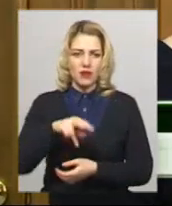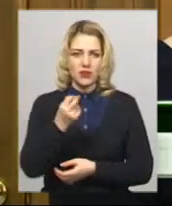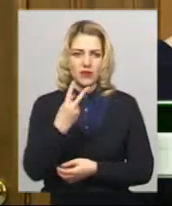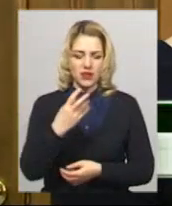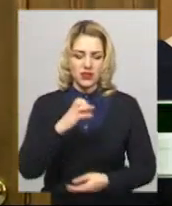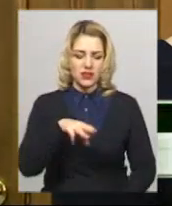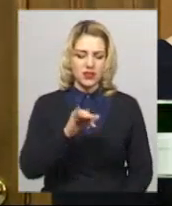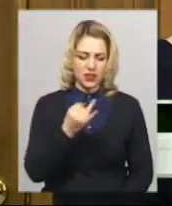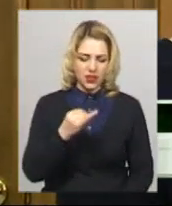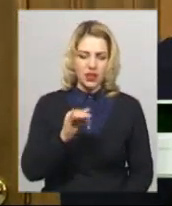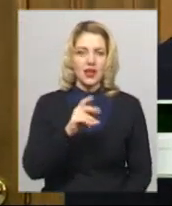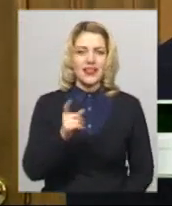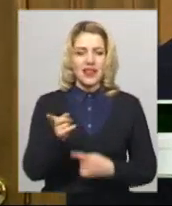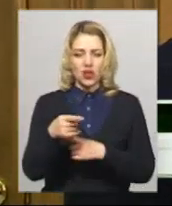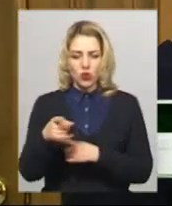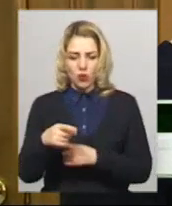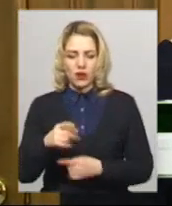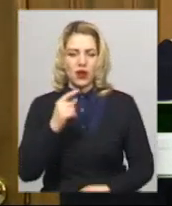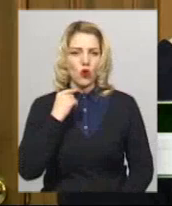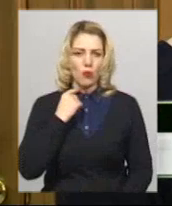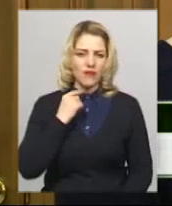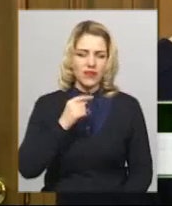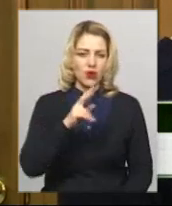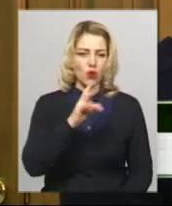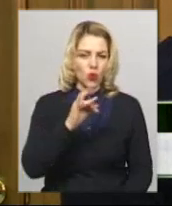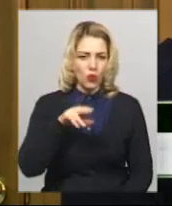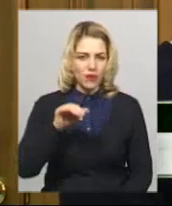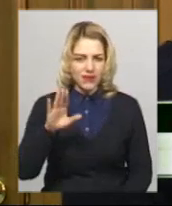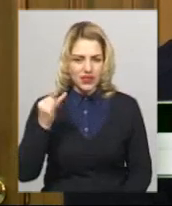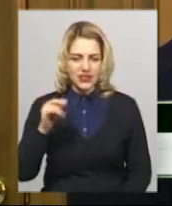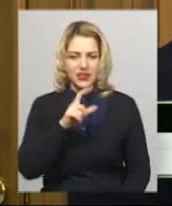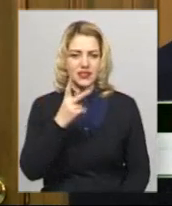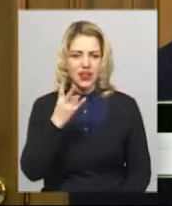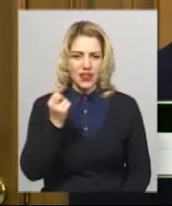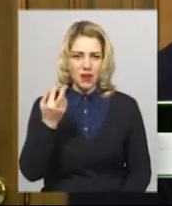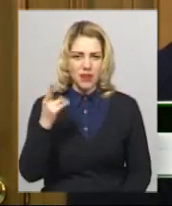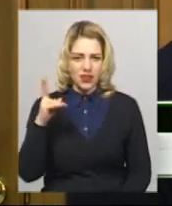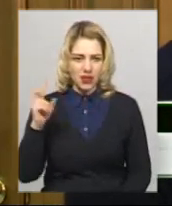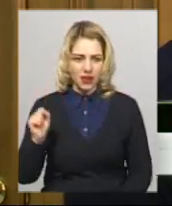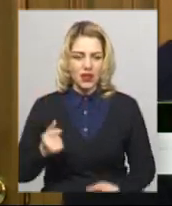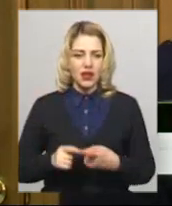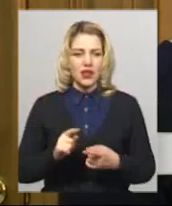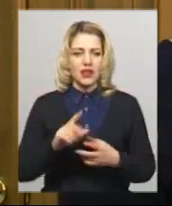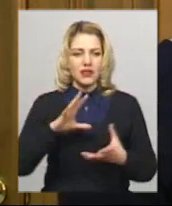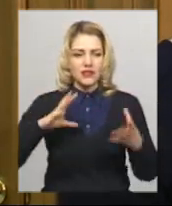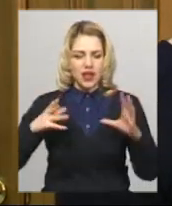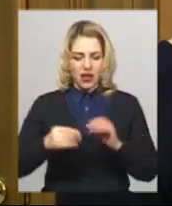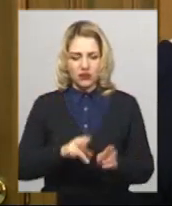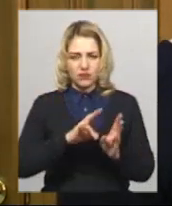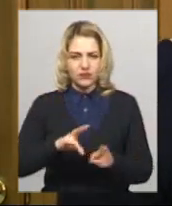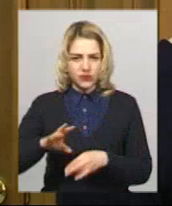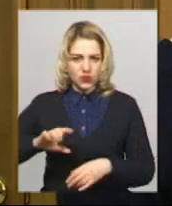Острий Тернопіль-Кропивницький Знам'янка, Н-03, Н-02 та Н-25 дорогу. Загальна цифра ураженості